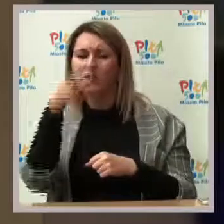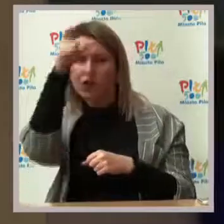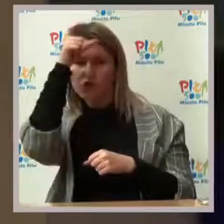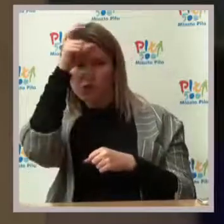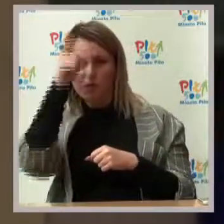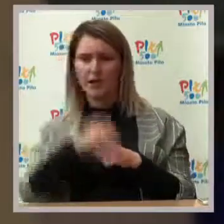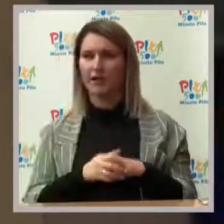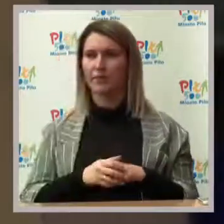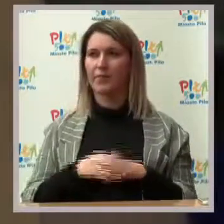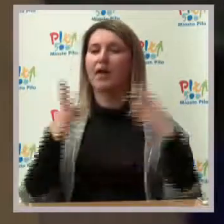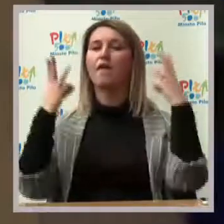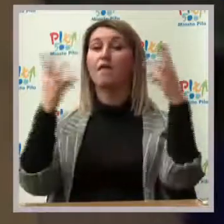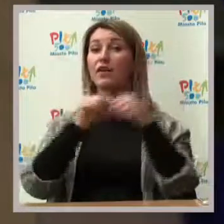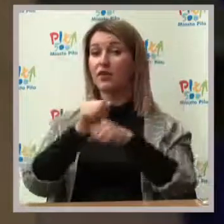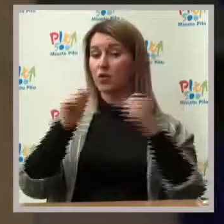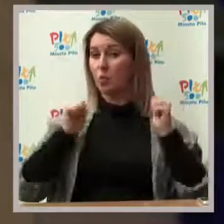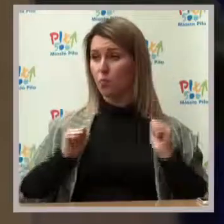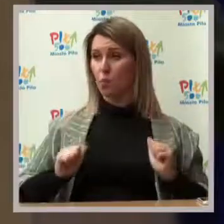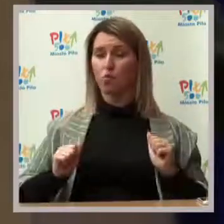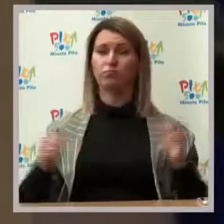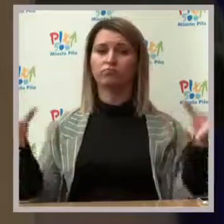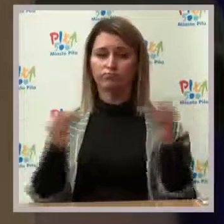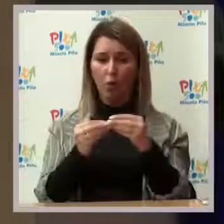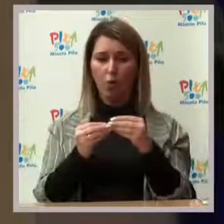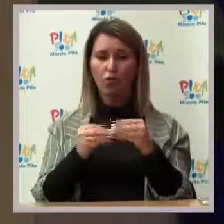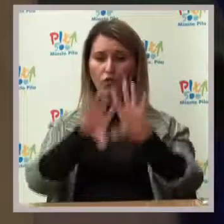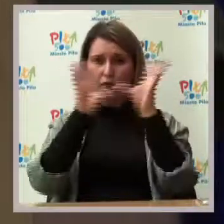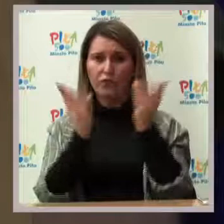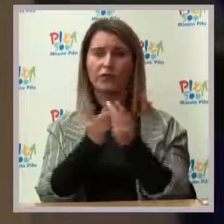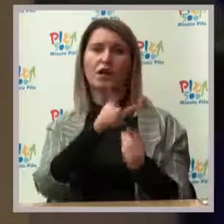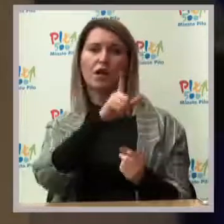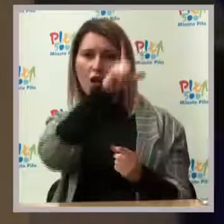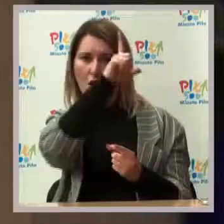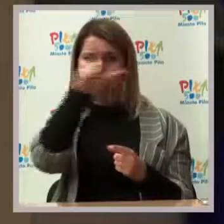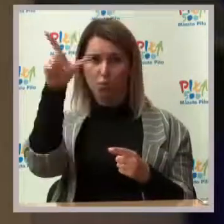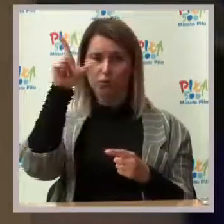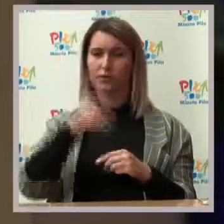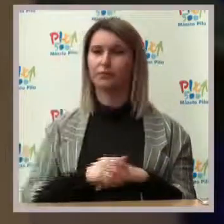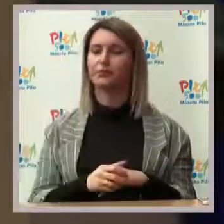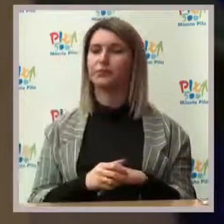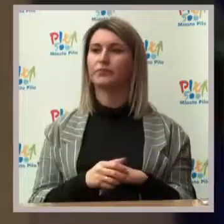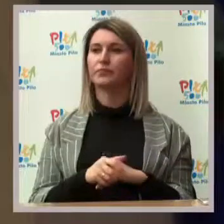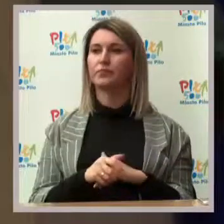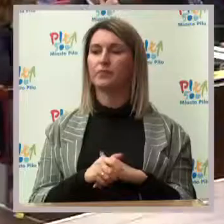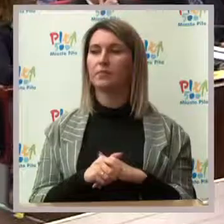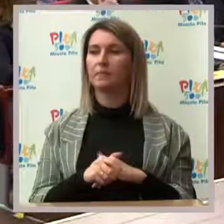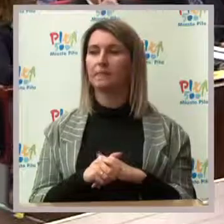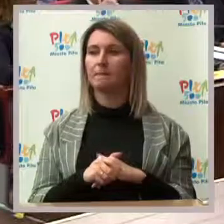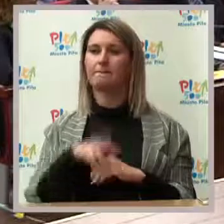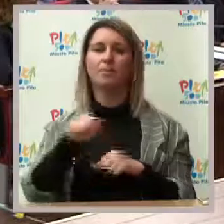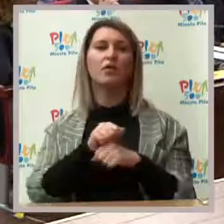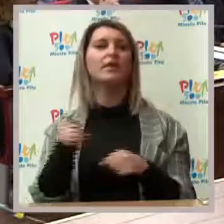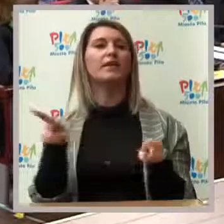światła pokoju, światło, które łączy, będzie towarzyszyć harcerzom i harcerkom w całej Polsce i na świecie, a także